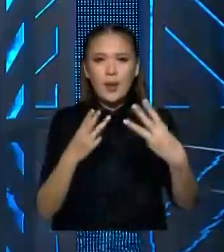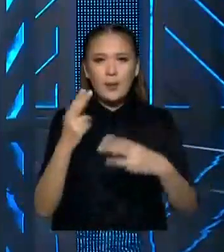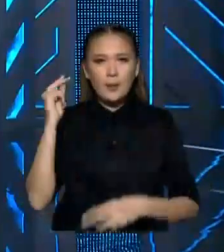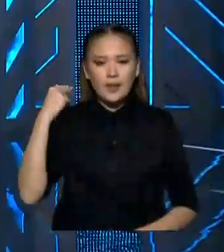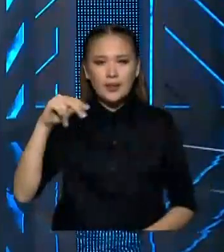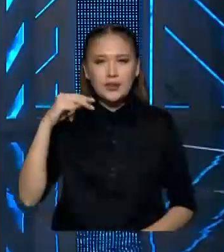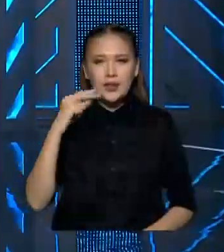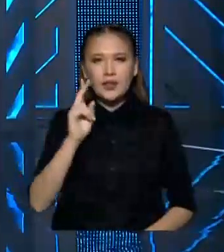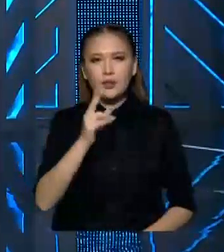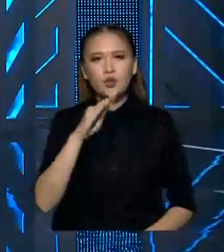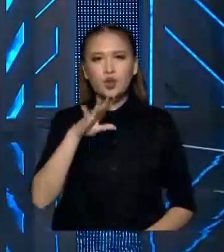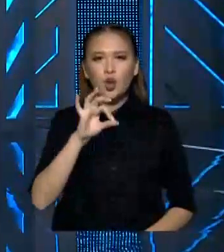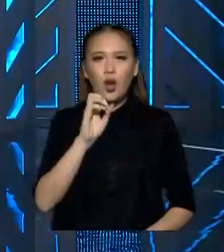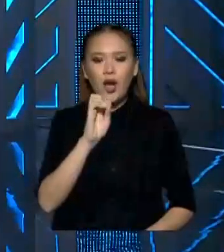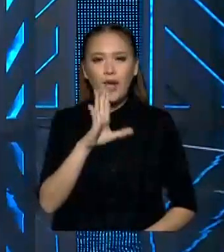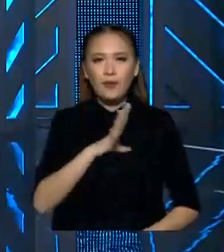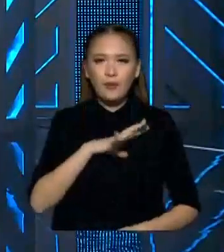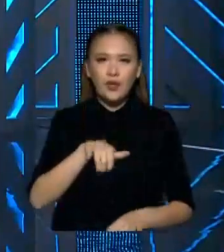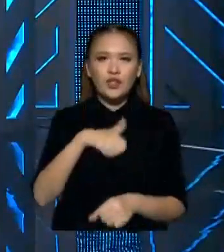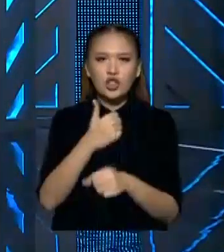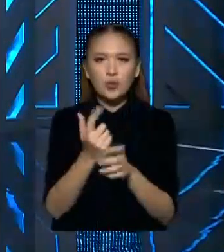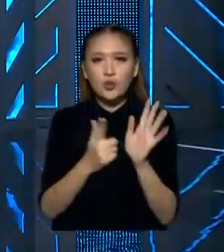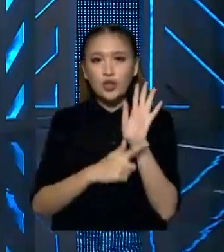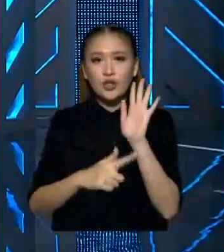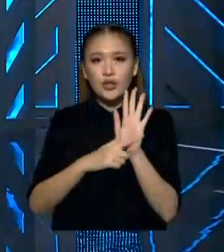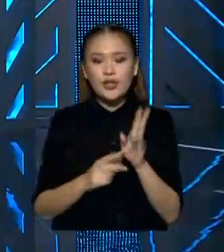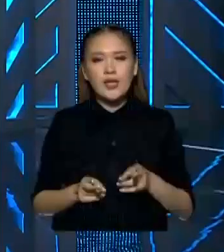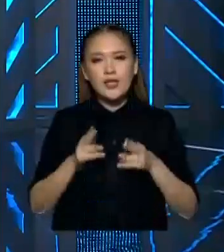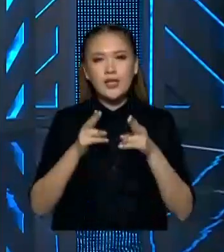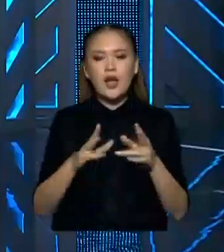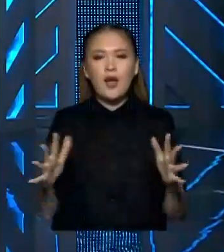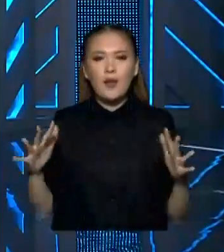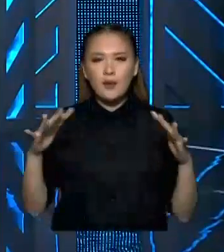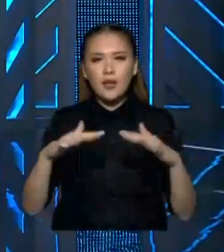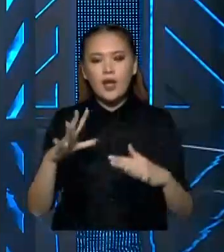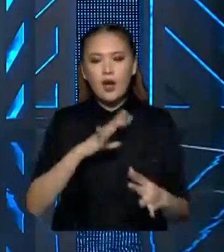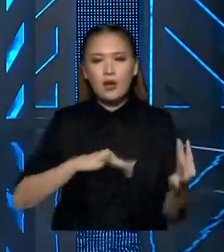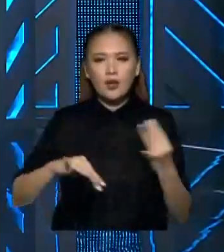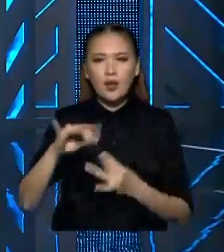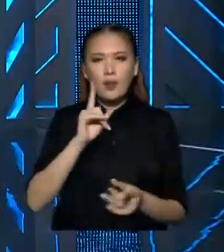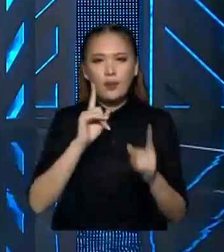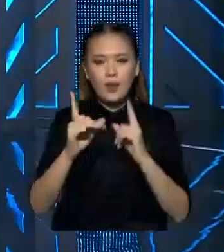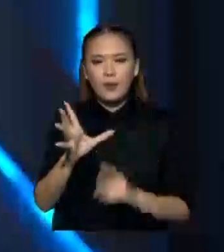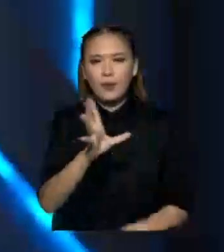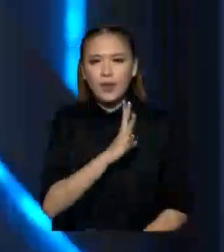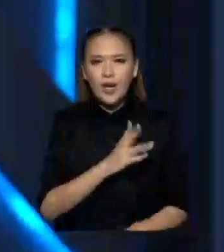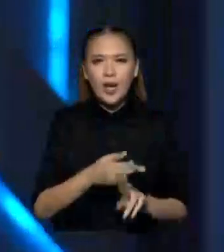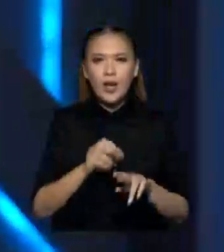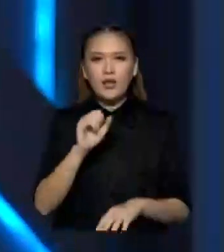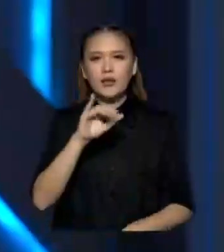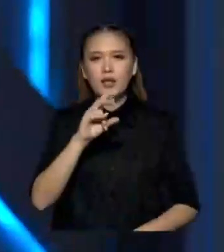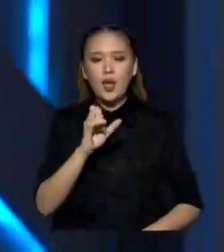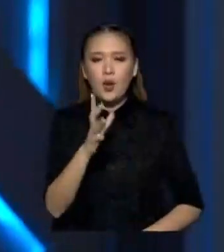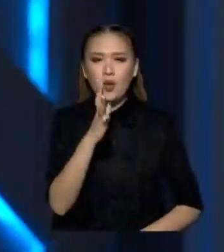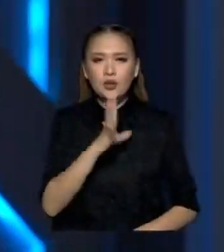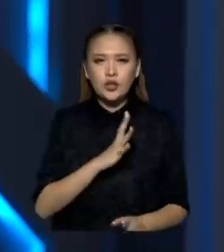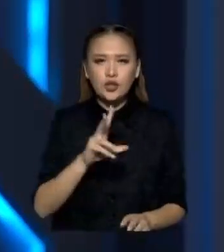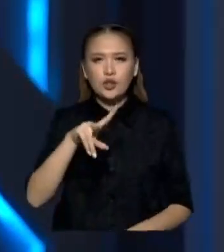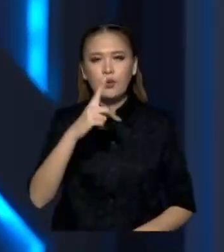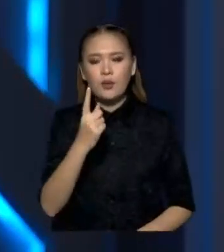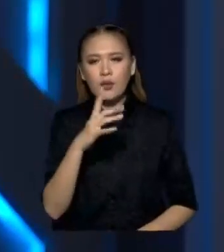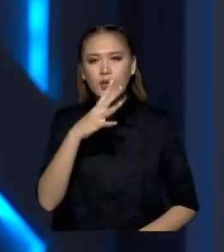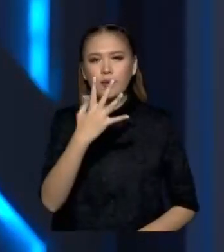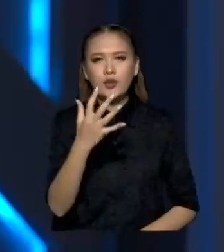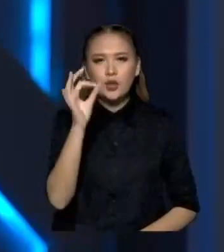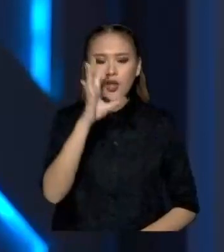Президент Қасым Жомарт Тоқаев бас ассамблеяның 77-ші сессиясында пікірталасқа қатысады. Астана уақытымен 21:45